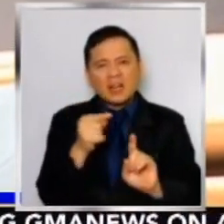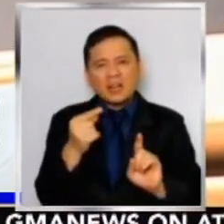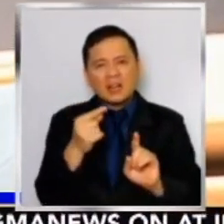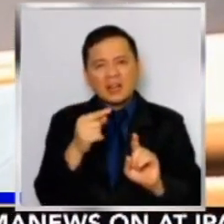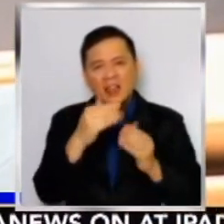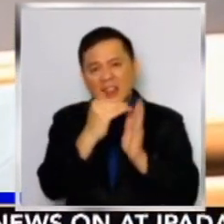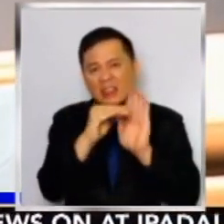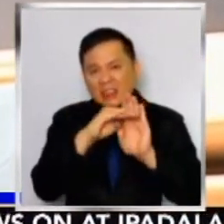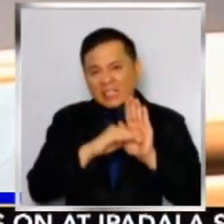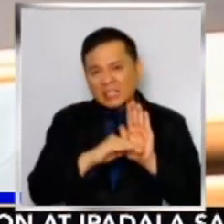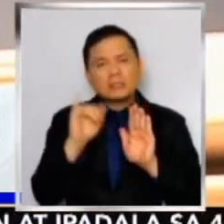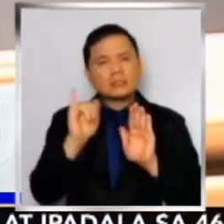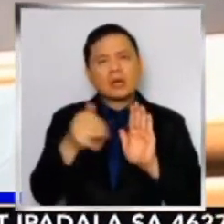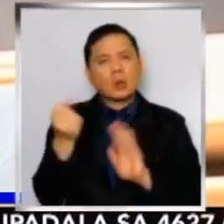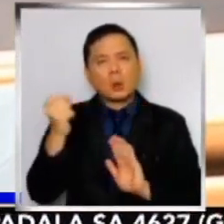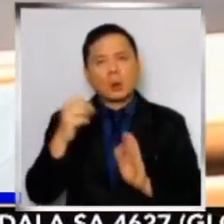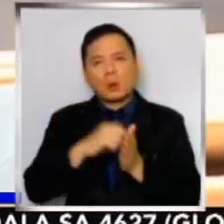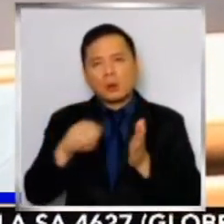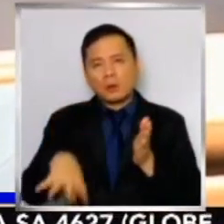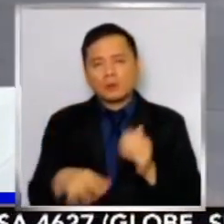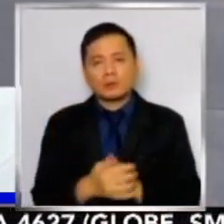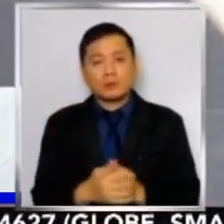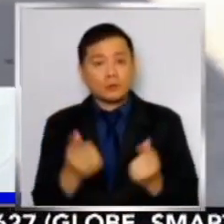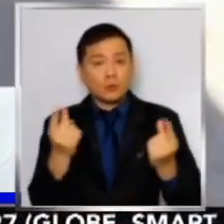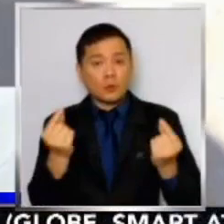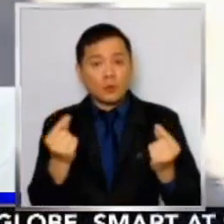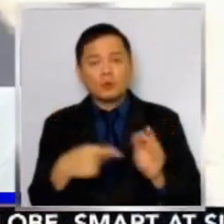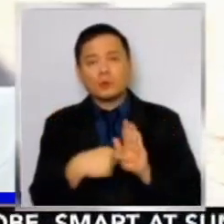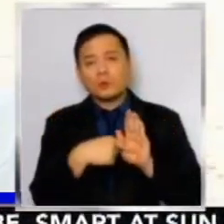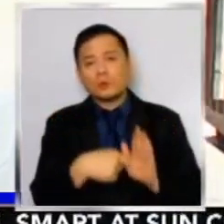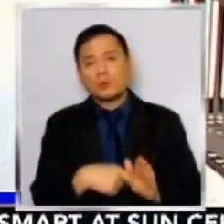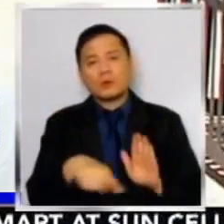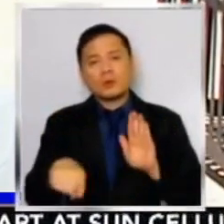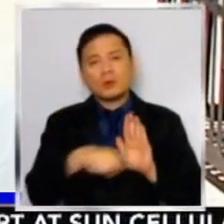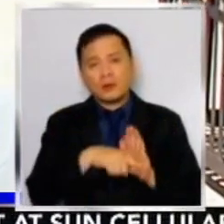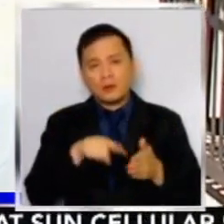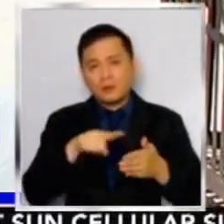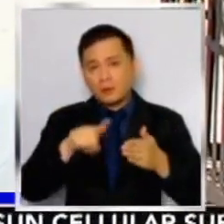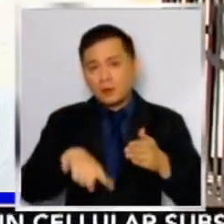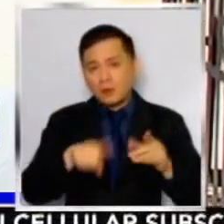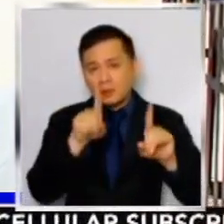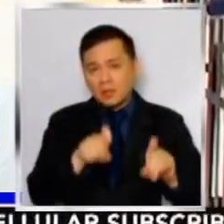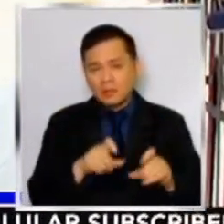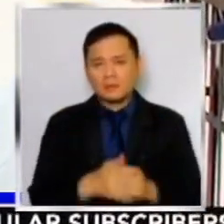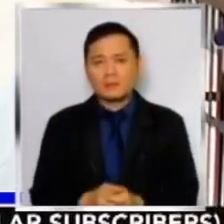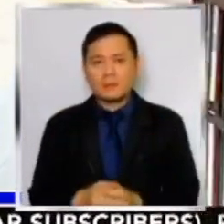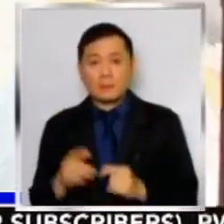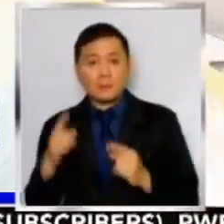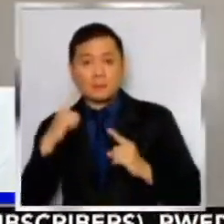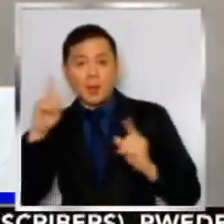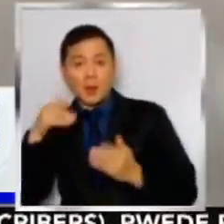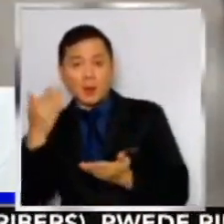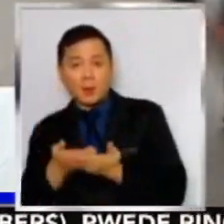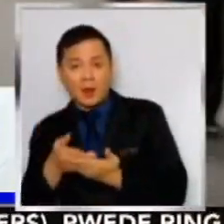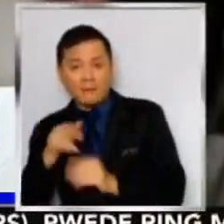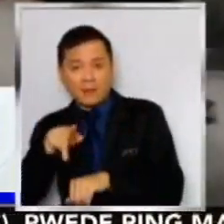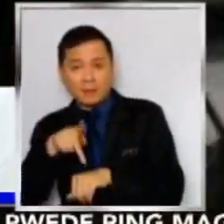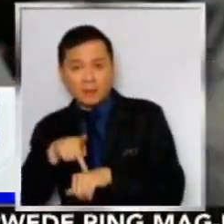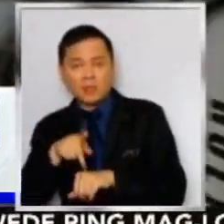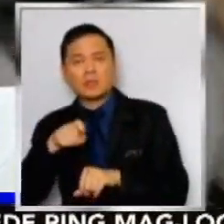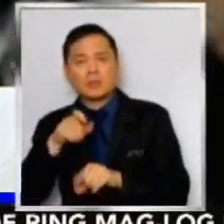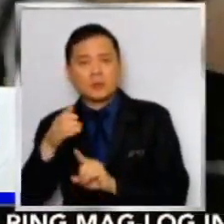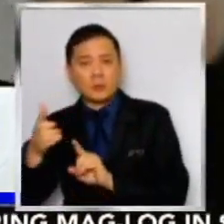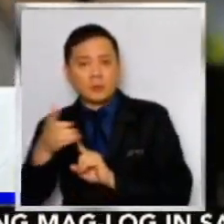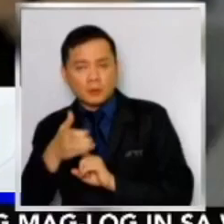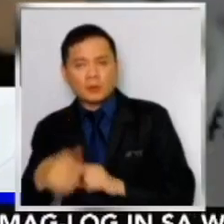bakunado, kailangan magpresenta ng negative RT-PCR test at pagdating sa bansa, kailangan sumailalim sa facility-based quarantine, RT-PCR